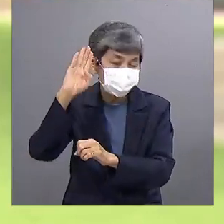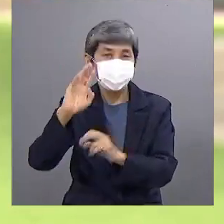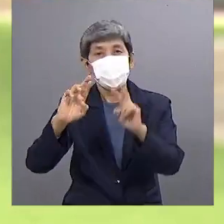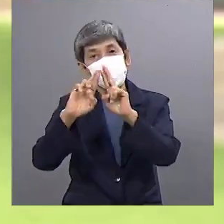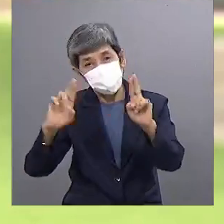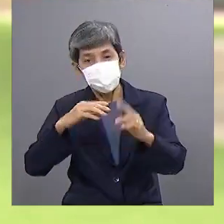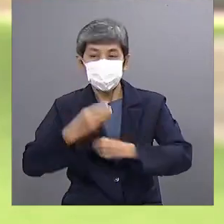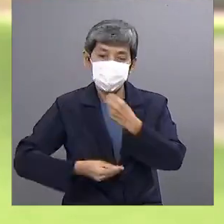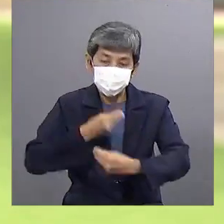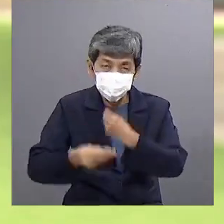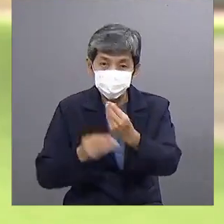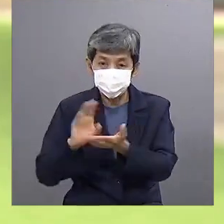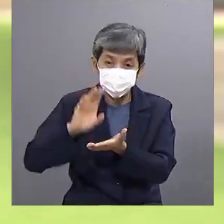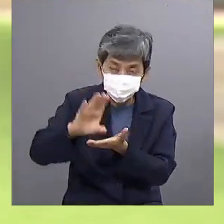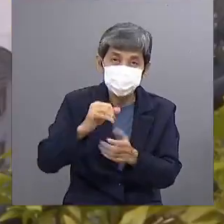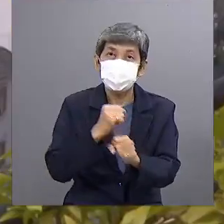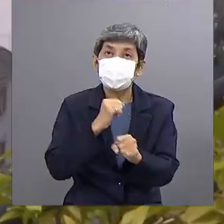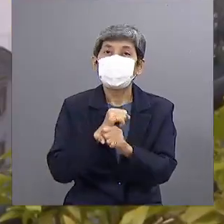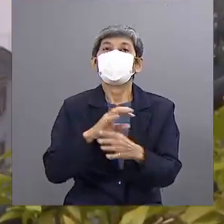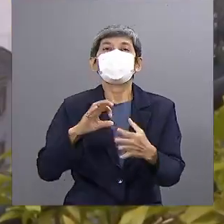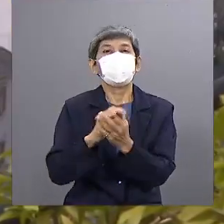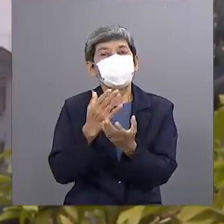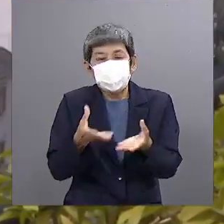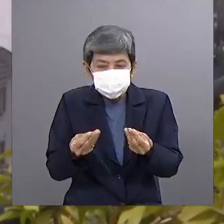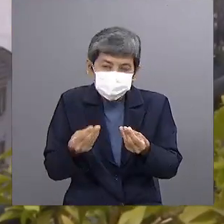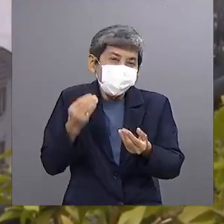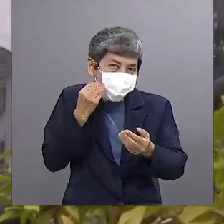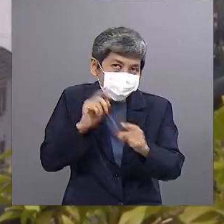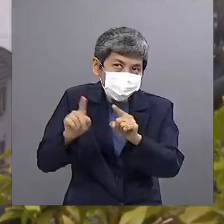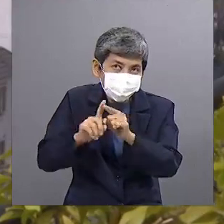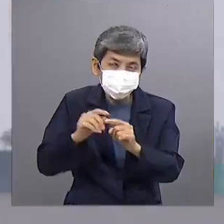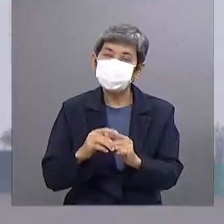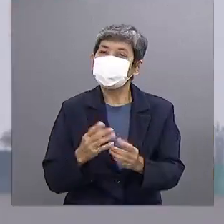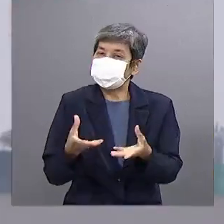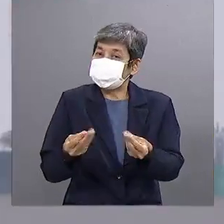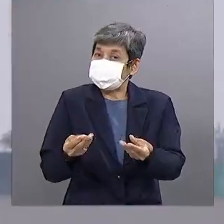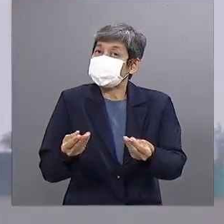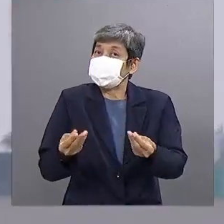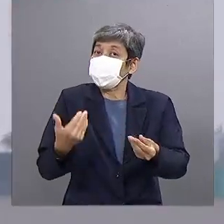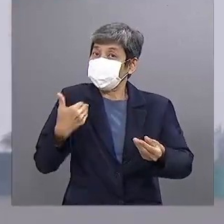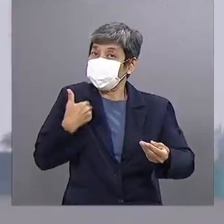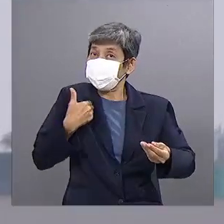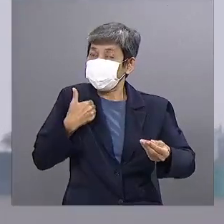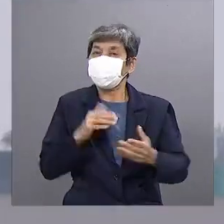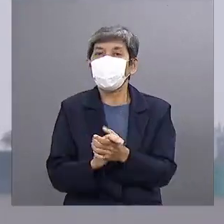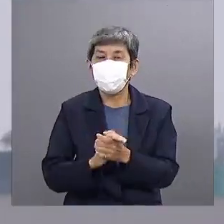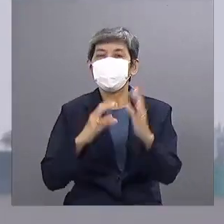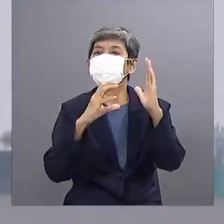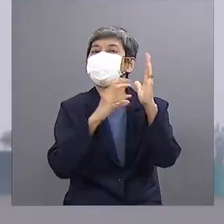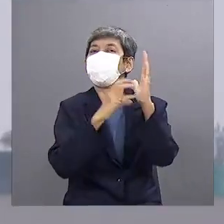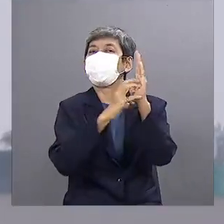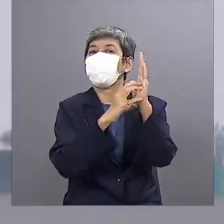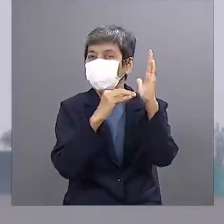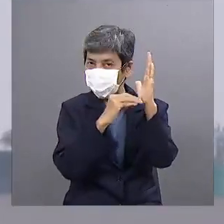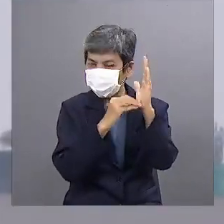นขนาดใหญ่เช่นทุนด้านอสังหาริมทรัพย์นะครับซึ่งเขาถือครองที่ดินจำนวนมากในพื้นที่ลุ่มภาคกลางและพื้นที่กรุงเทพบ